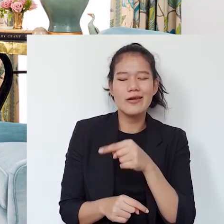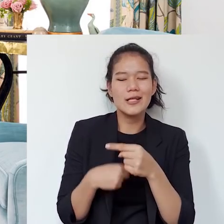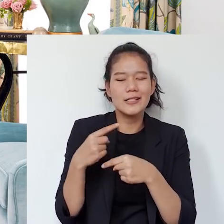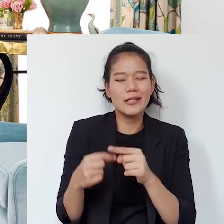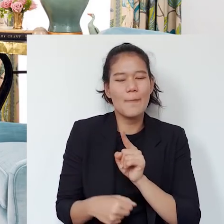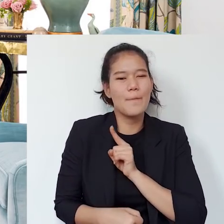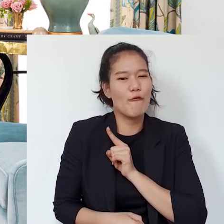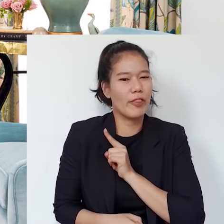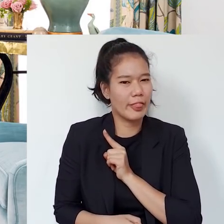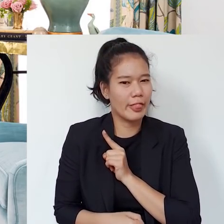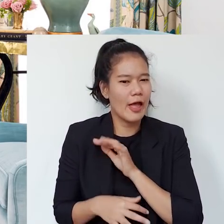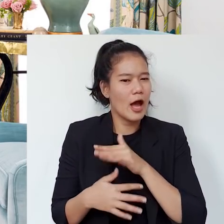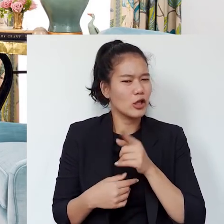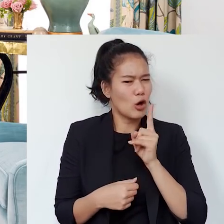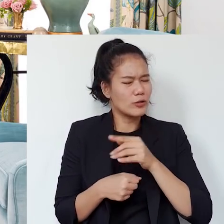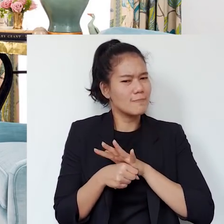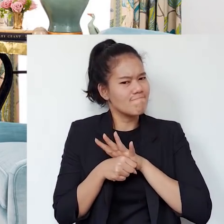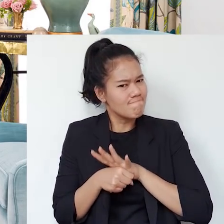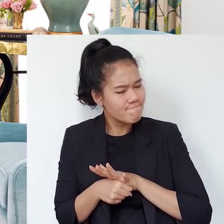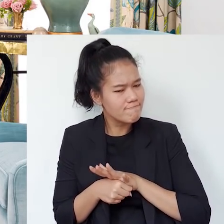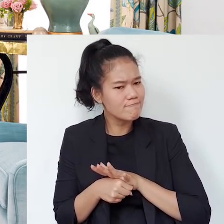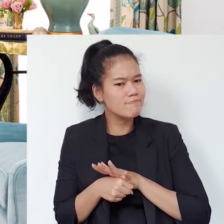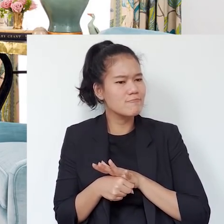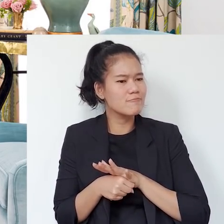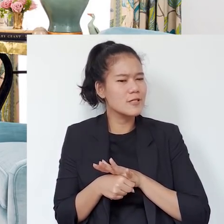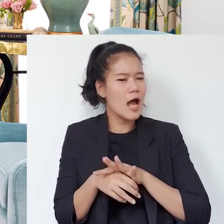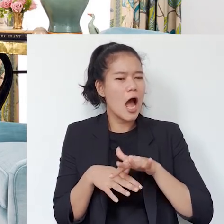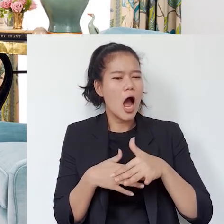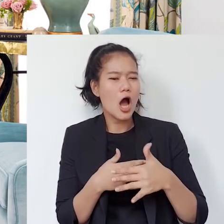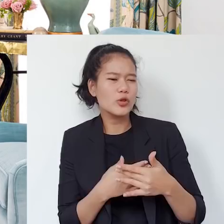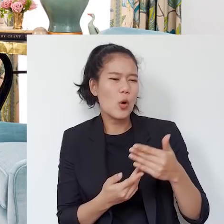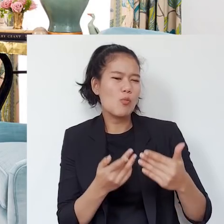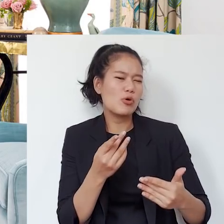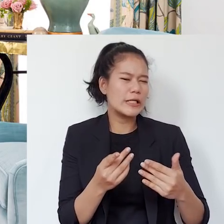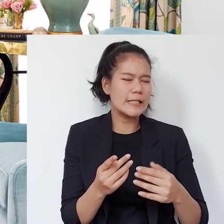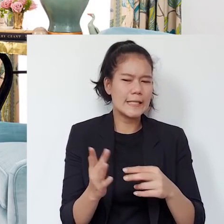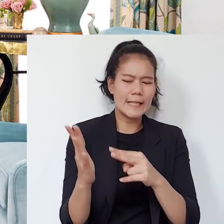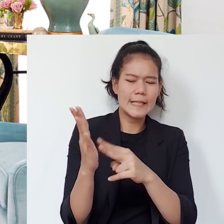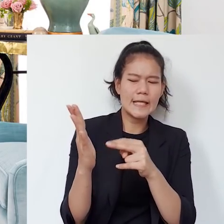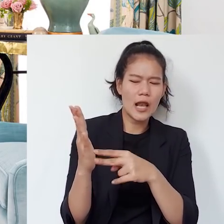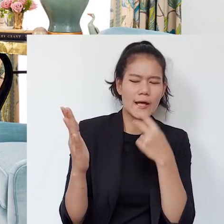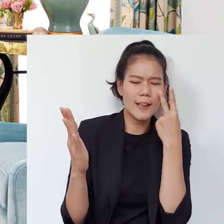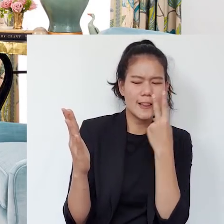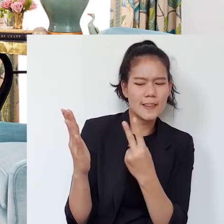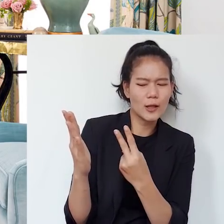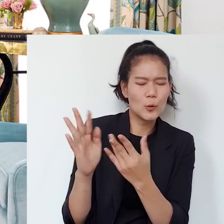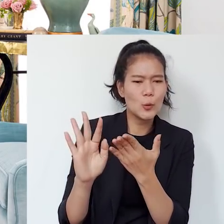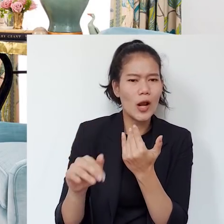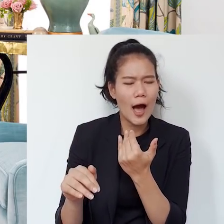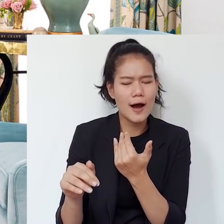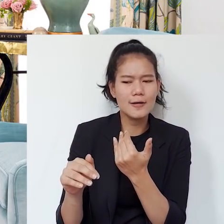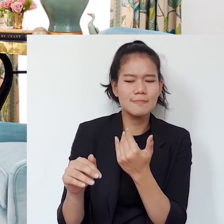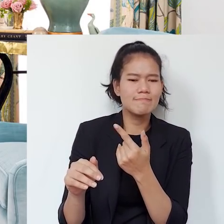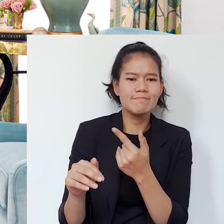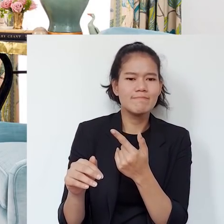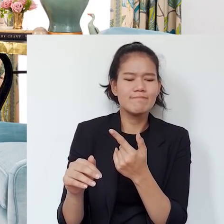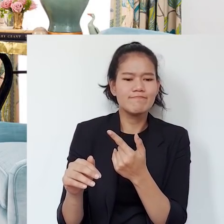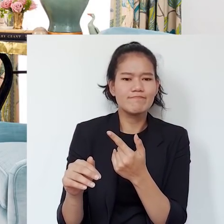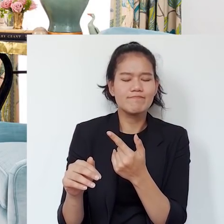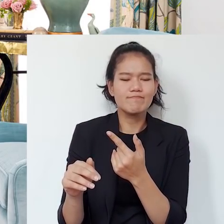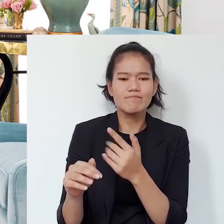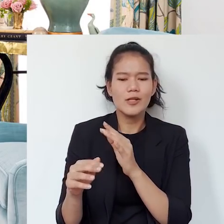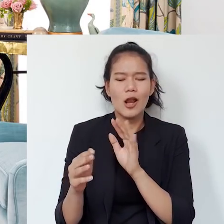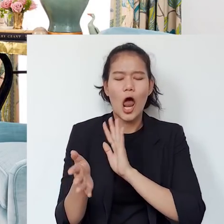atau hal-hal yang kita tahan sedemikian rupa, penilaian yang perlu untuk dinilai lagi, itu sudah terlanjur